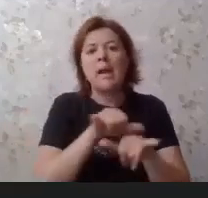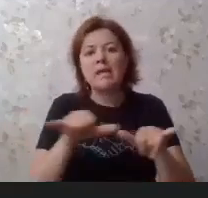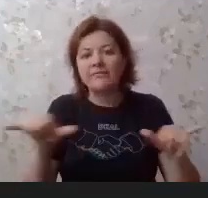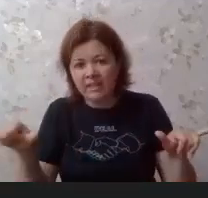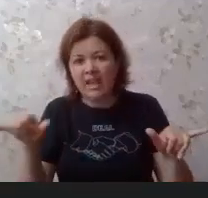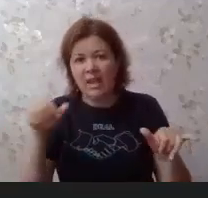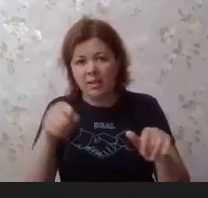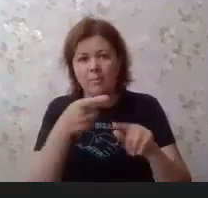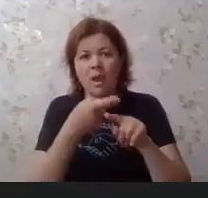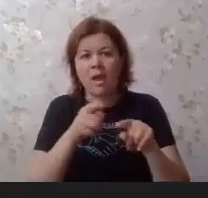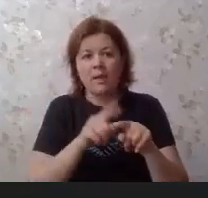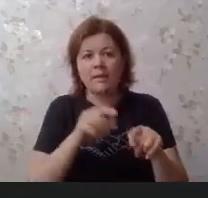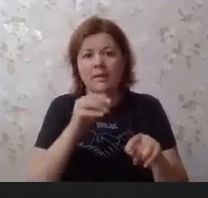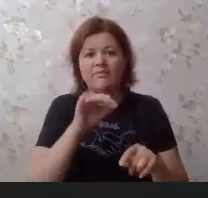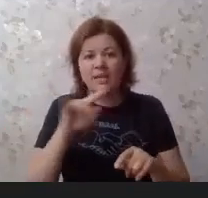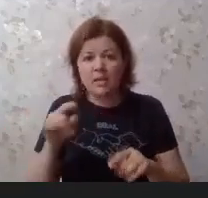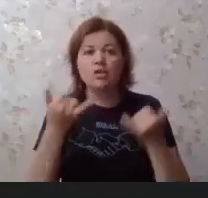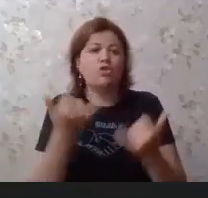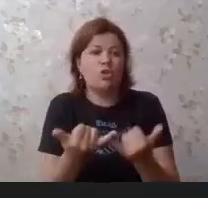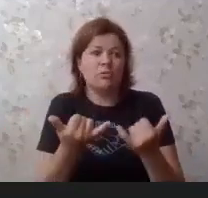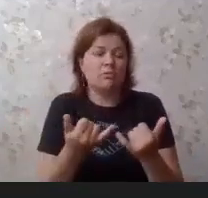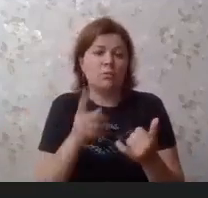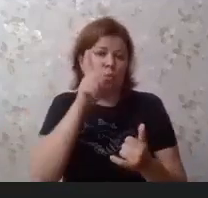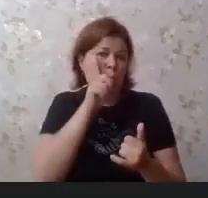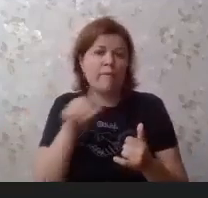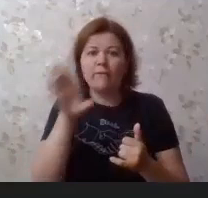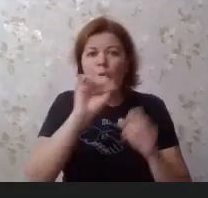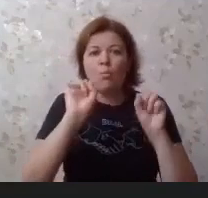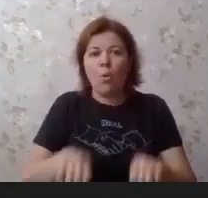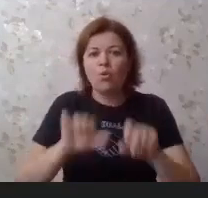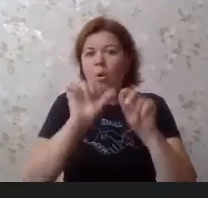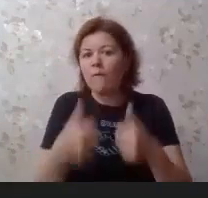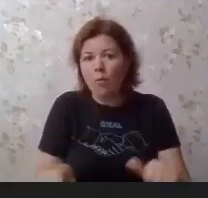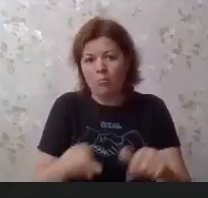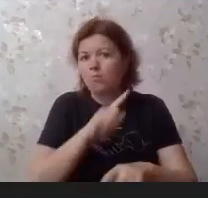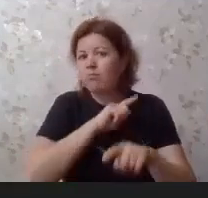сферы, теперь все можно сделать довольно-таки быстро, не выходя из дома.